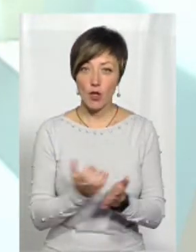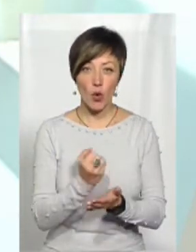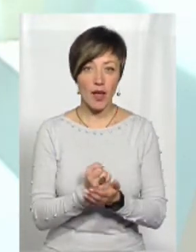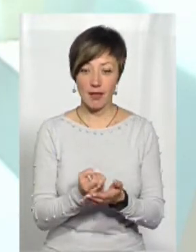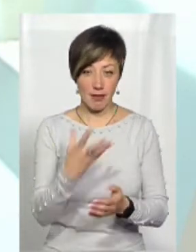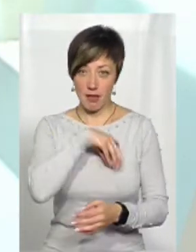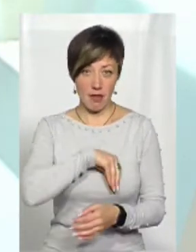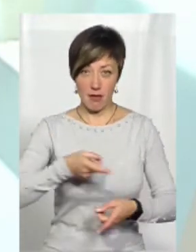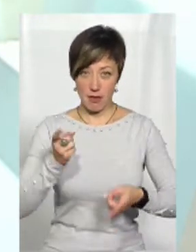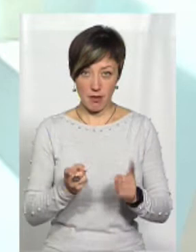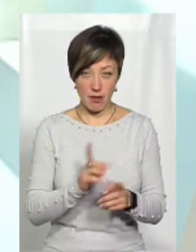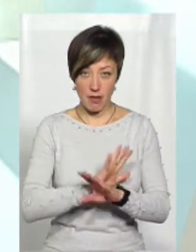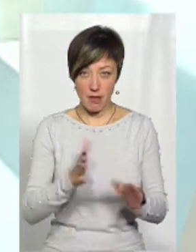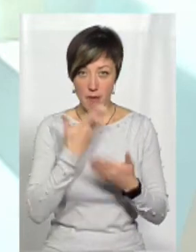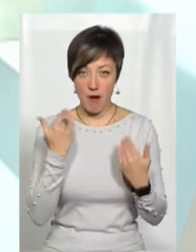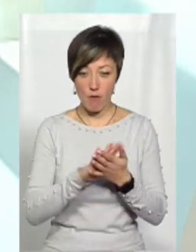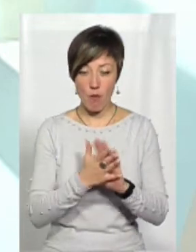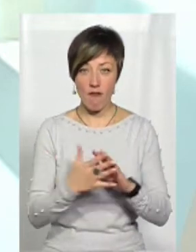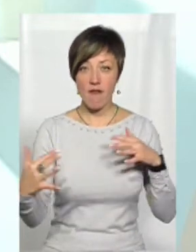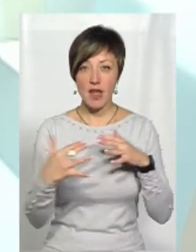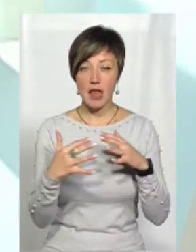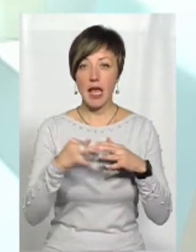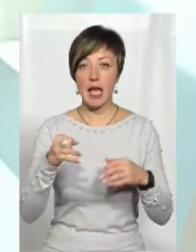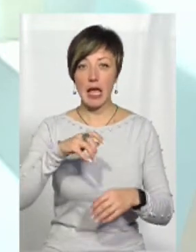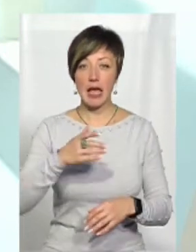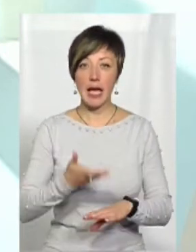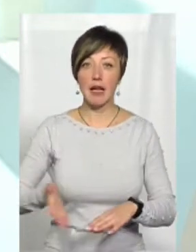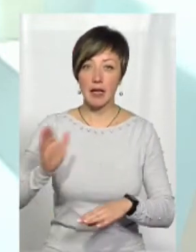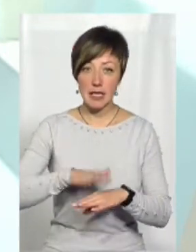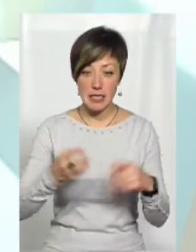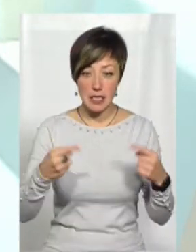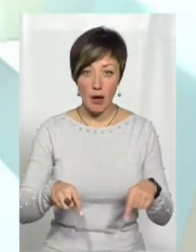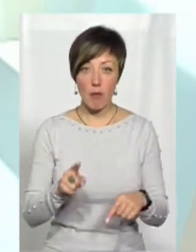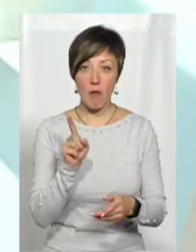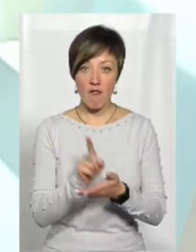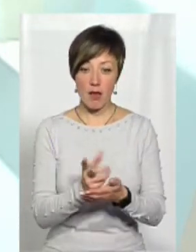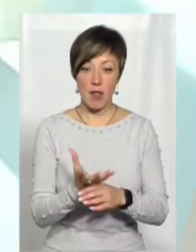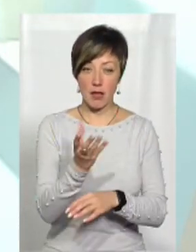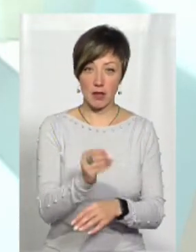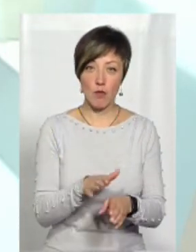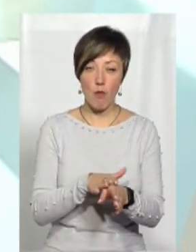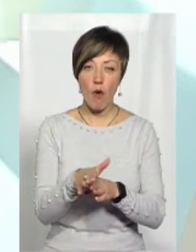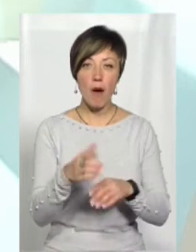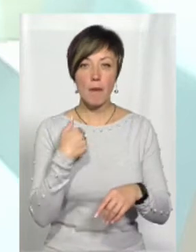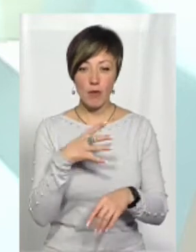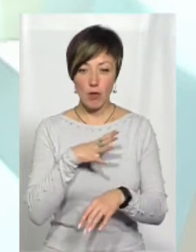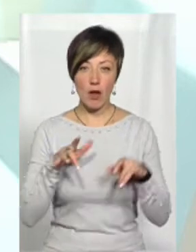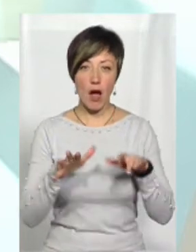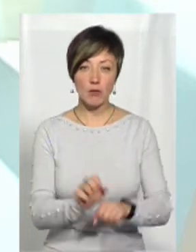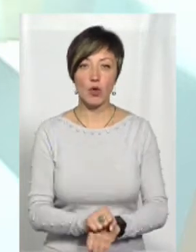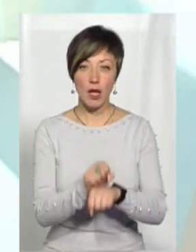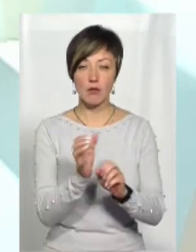вони не отримують в умовах війни і кризи, не мають достатніх доходів, а повинні повну суму платити. То ми з цього приводу проводили кілька акцій